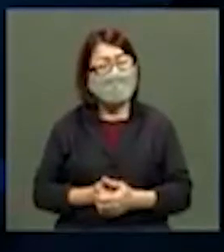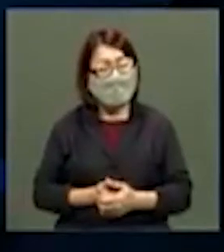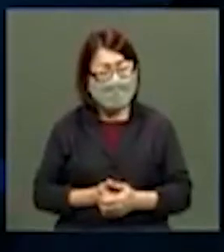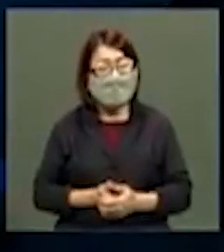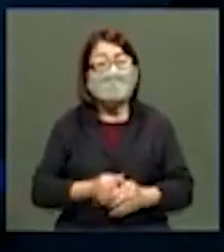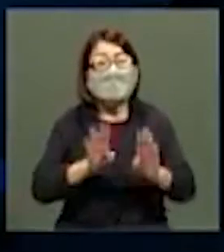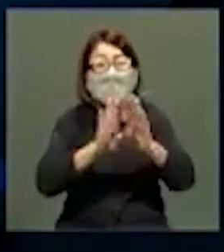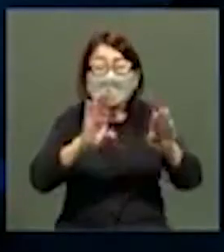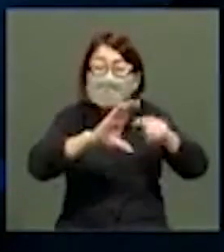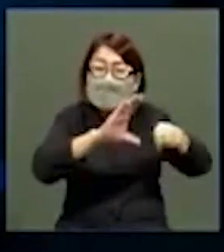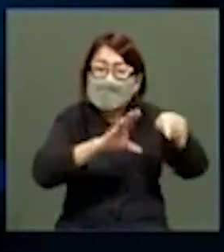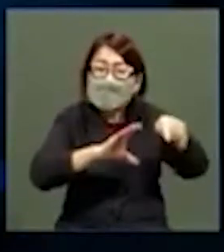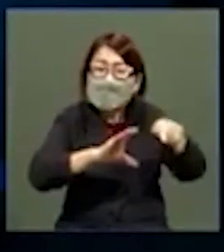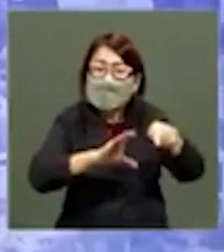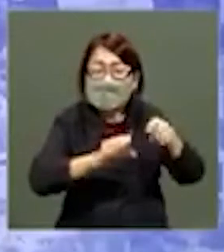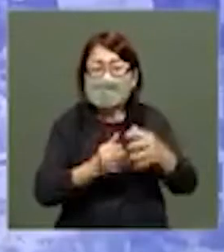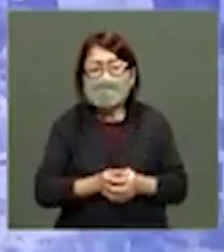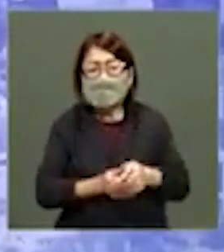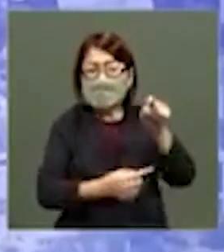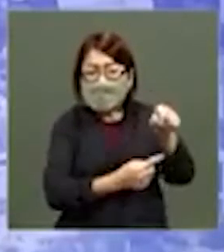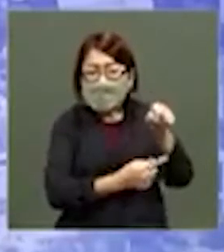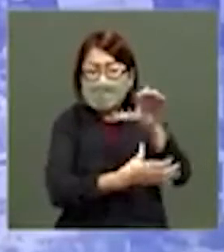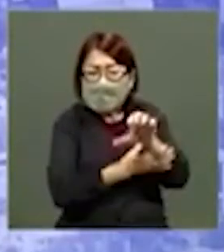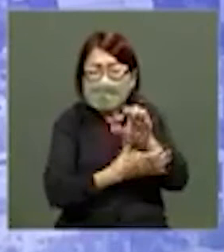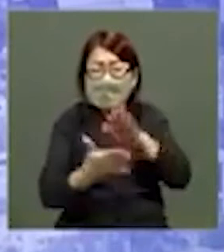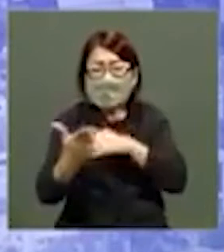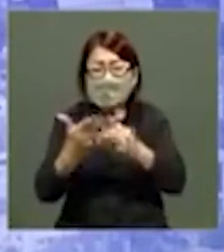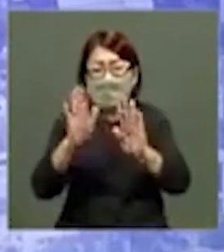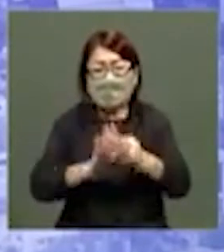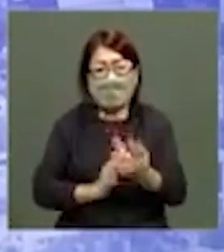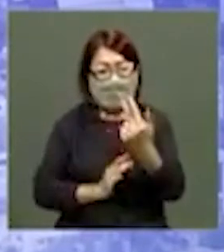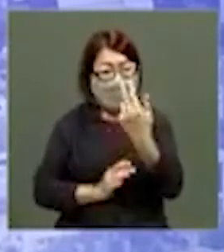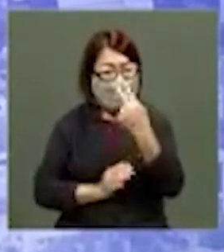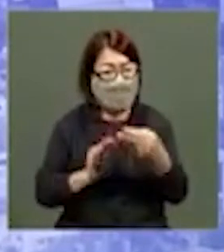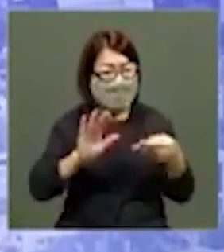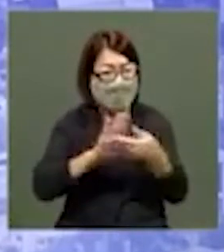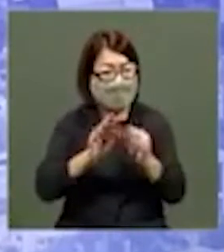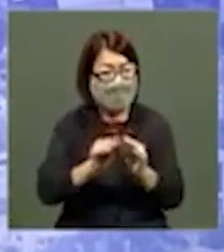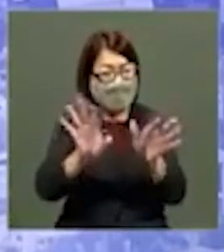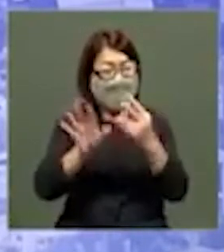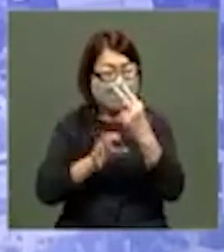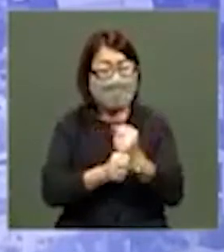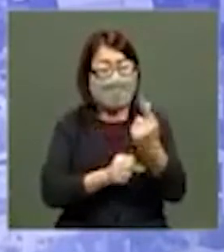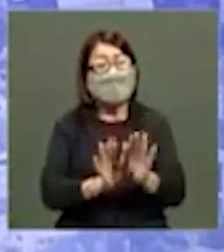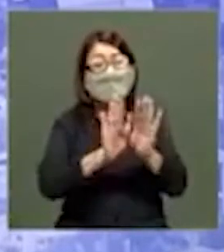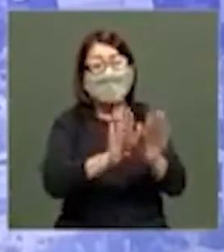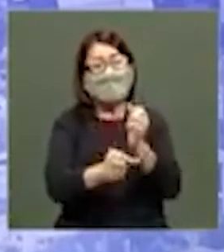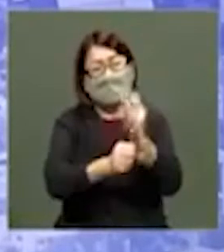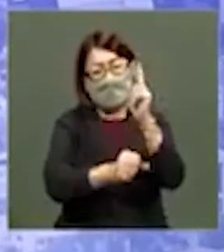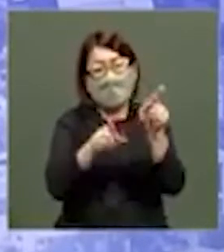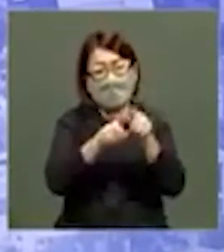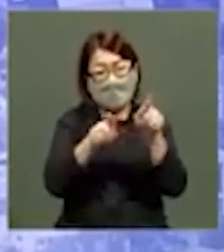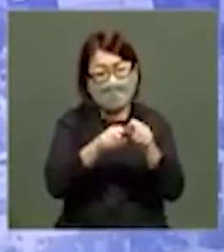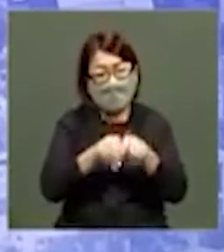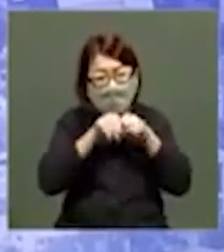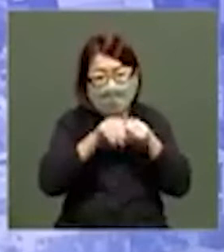ดเช่นเดียวกันนะครับการควบคุมตลาดมีมาตรการอะไรอย่างไรเดี๋ยวขึ้นแผ่นสไลด์ไปแล้วก็ฝากสื่อมวลชนนำขึ้น